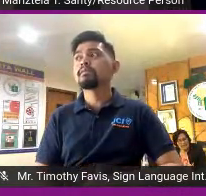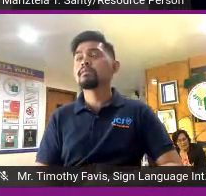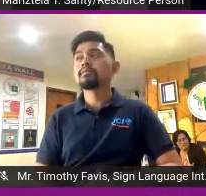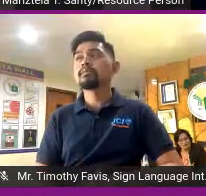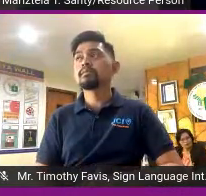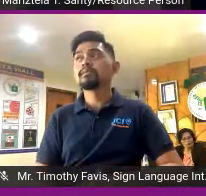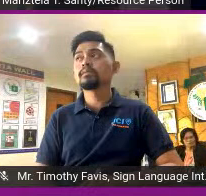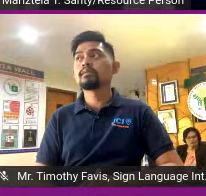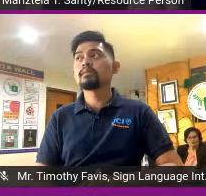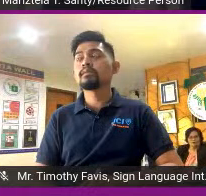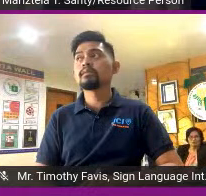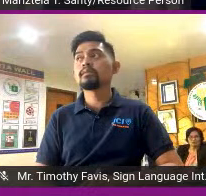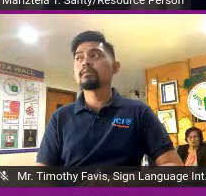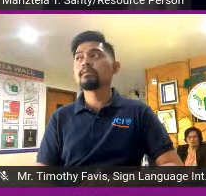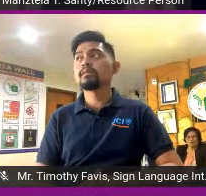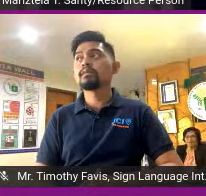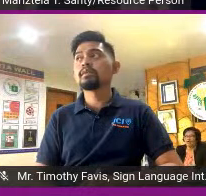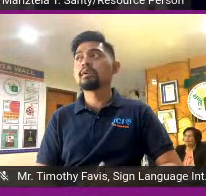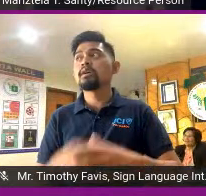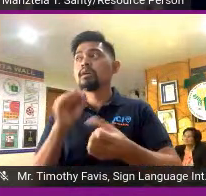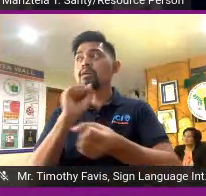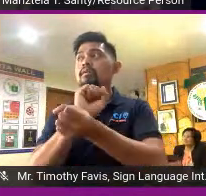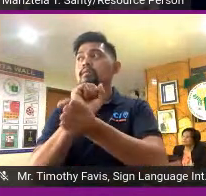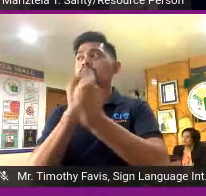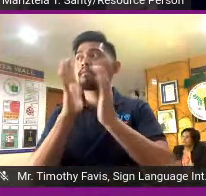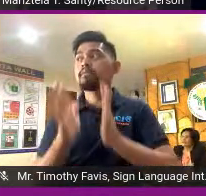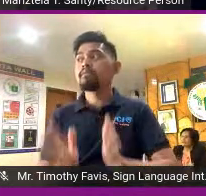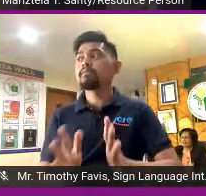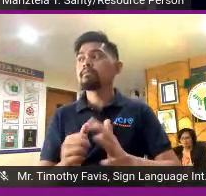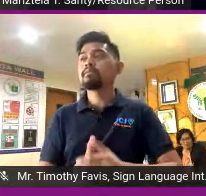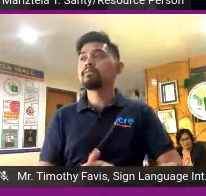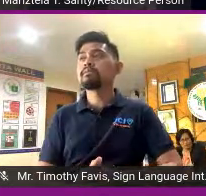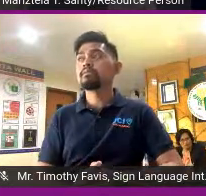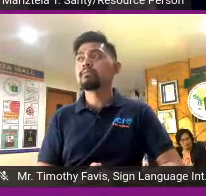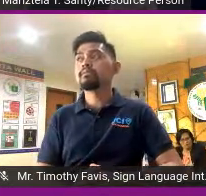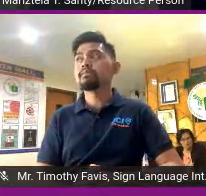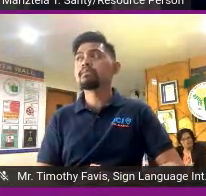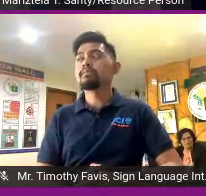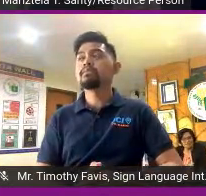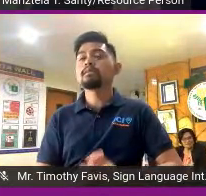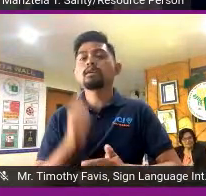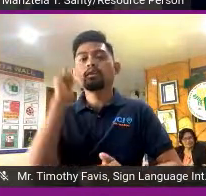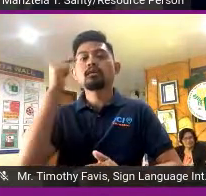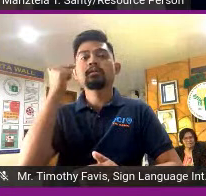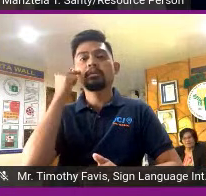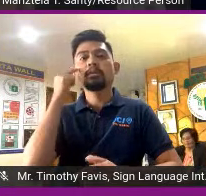mga empleyado or sa mga nasa gobyerno,